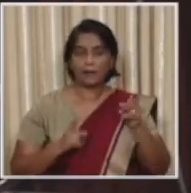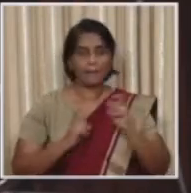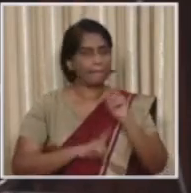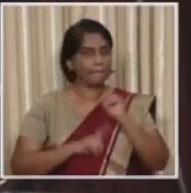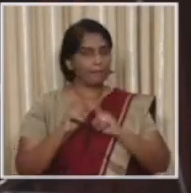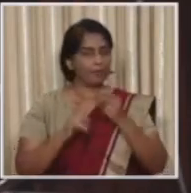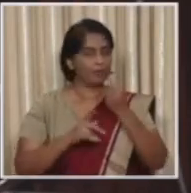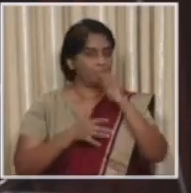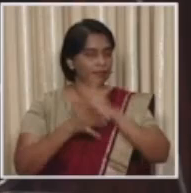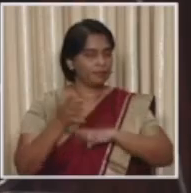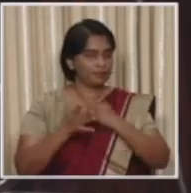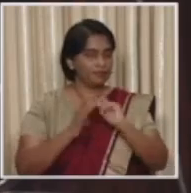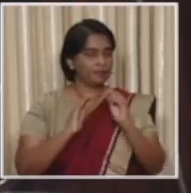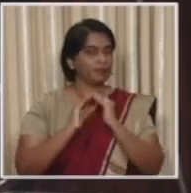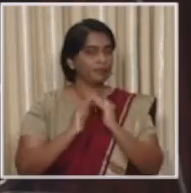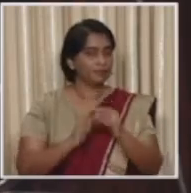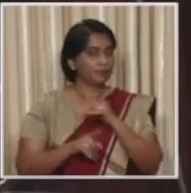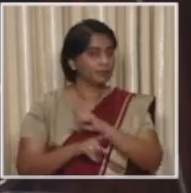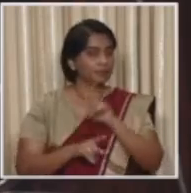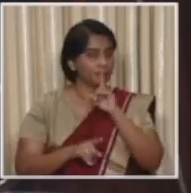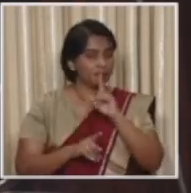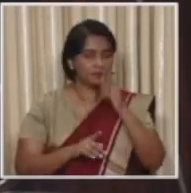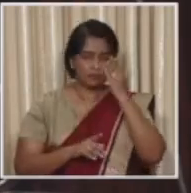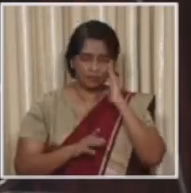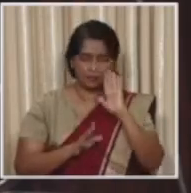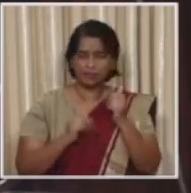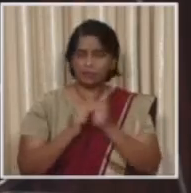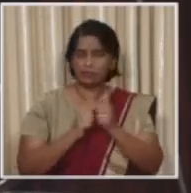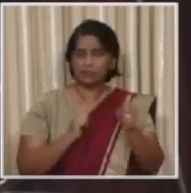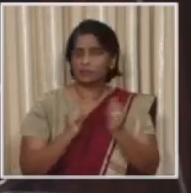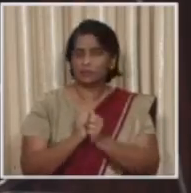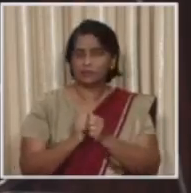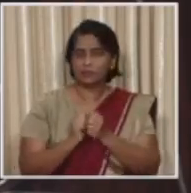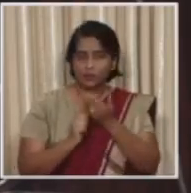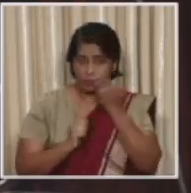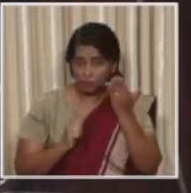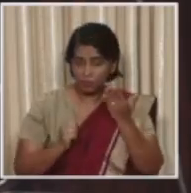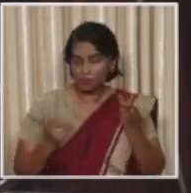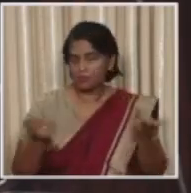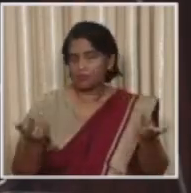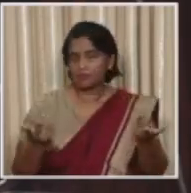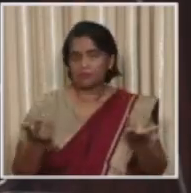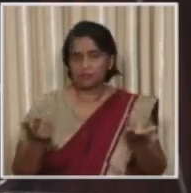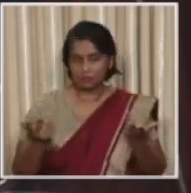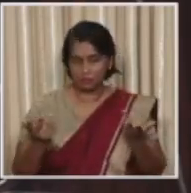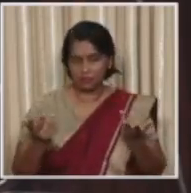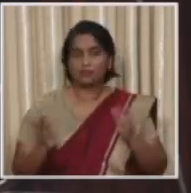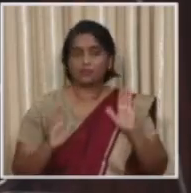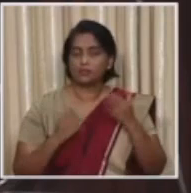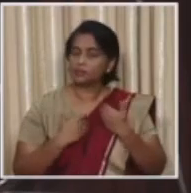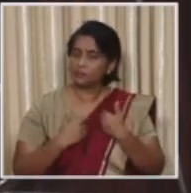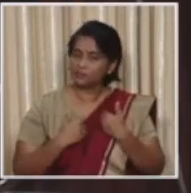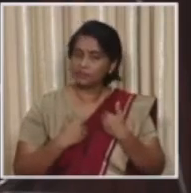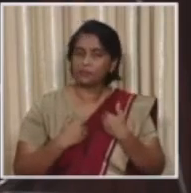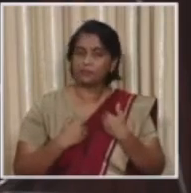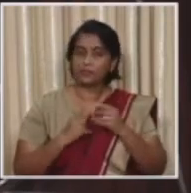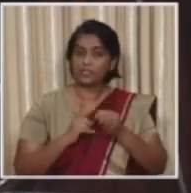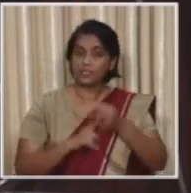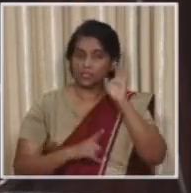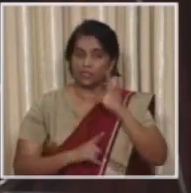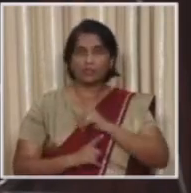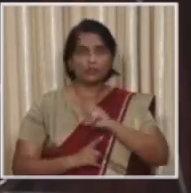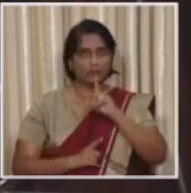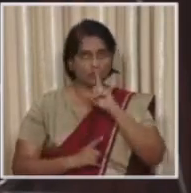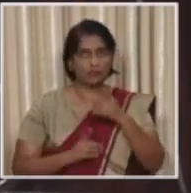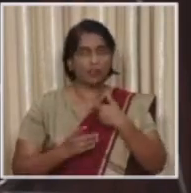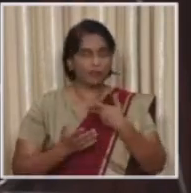පාර්ලිමේන්තුවේ අයවැය කාර්යාලයේ ඔය කියන ස්වාධීනත්වයෙන් කටයුතු කිරීමේ හැකියාවක් තිබේවිද? අපි ජනාධිපතිතුමාගෙන් ඉල්ලනවා